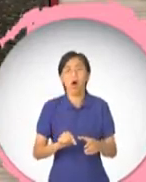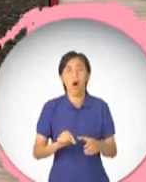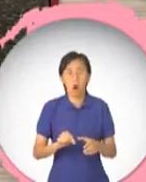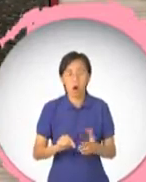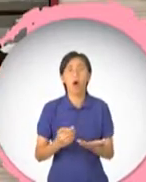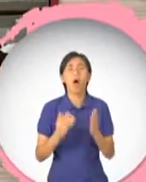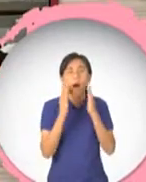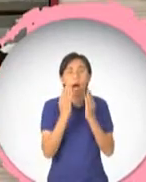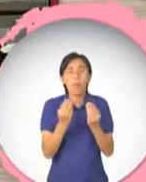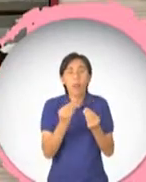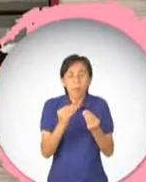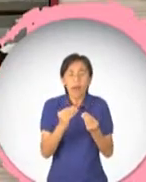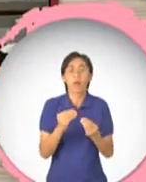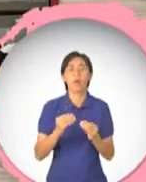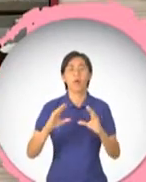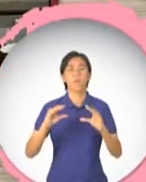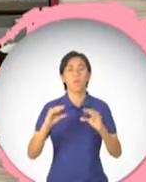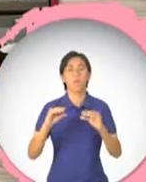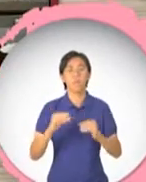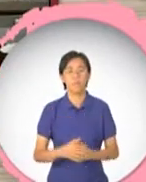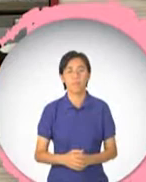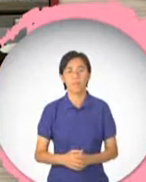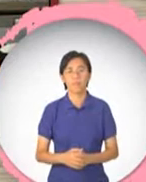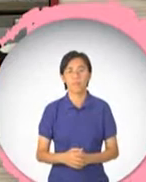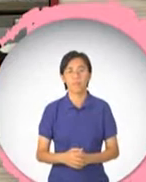ขึ้นนะคะ แล้วนี้หมักไ